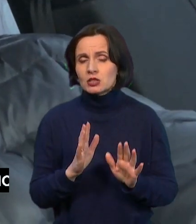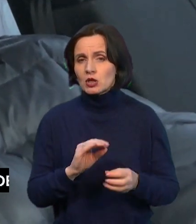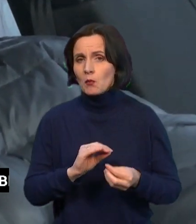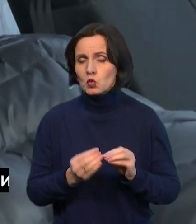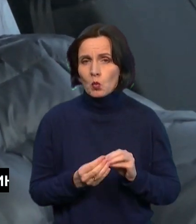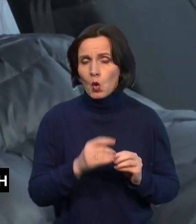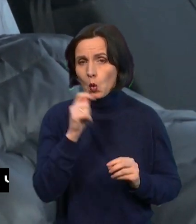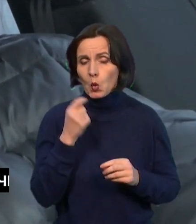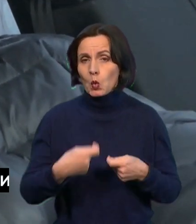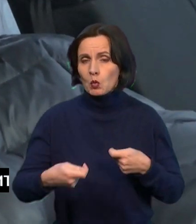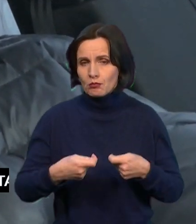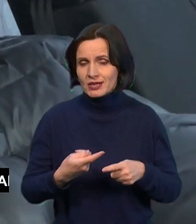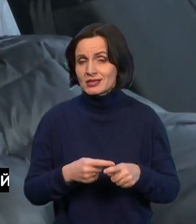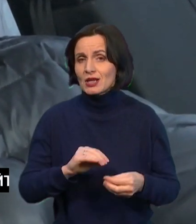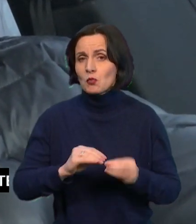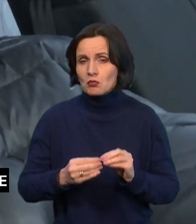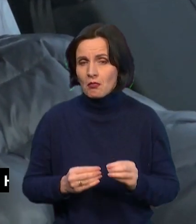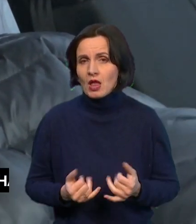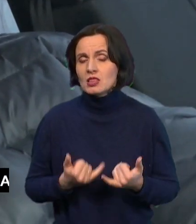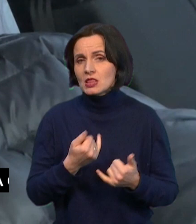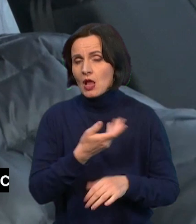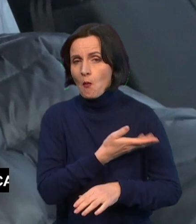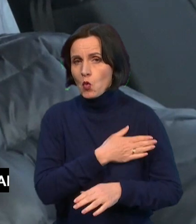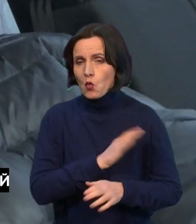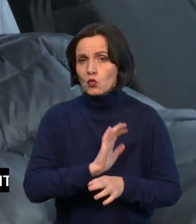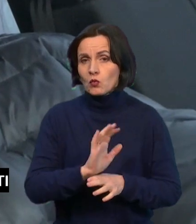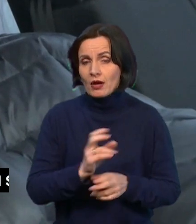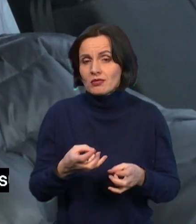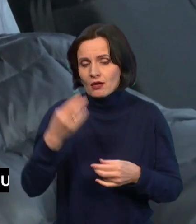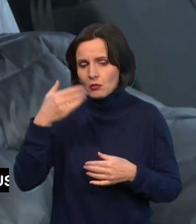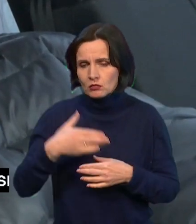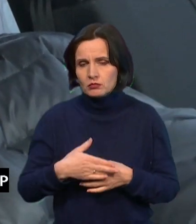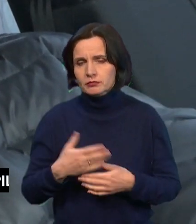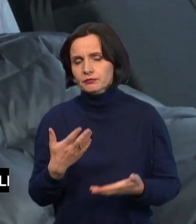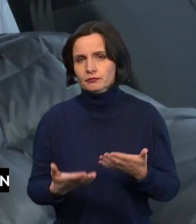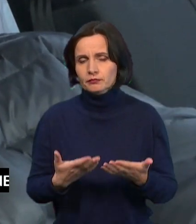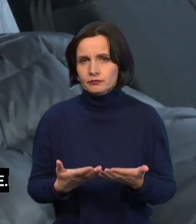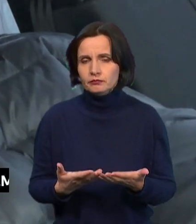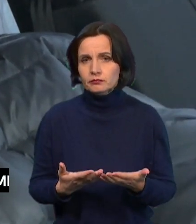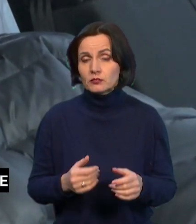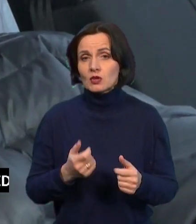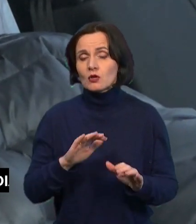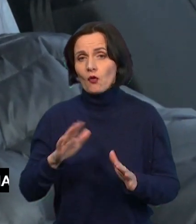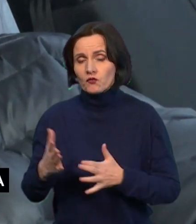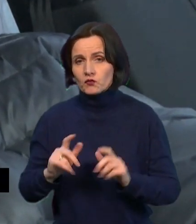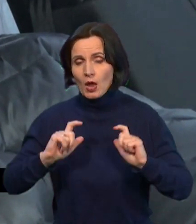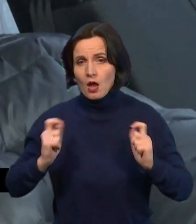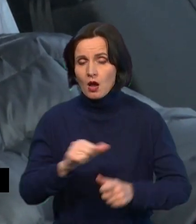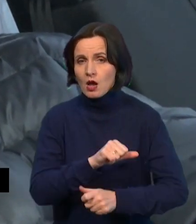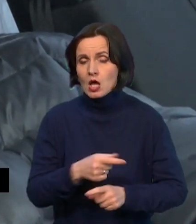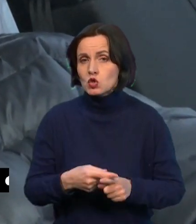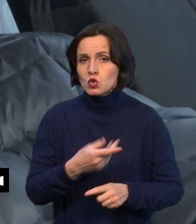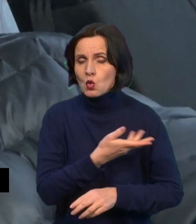українського ринку, це ж проблема і для польського виробника. Тобто треба ж розуміти, що якщо йде блокування кордону, то поляки не